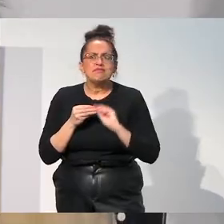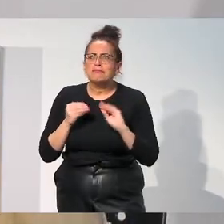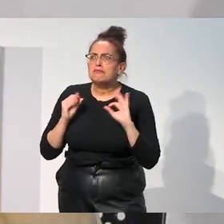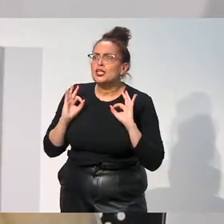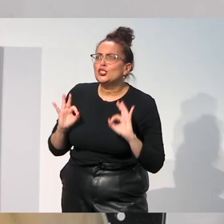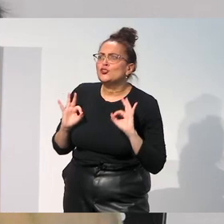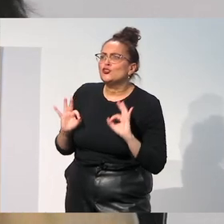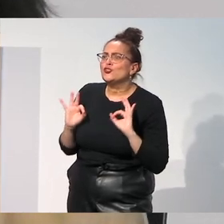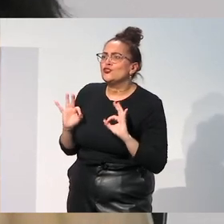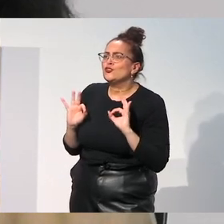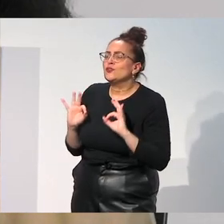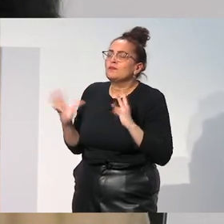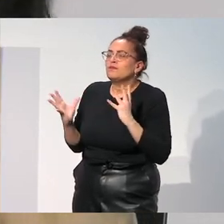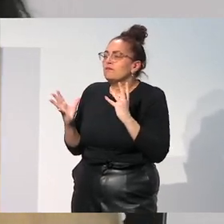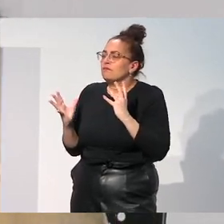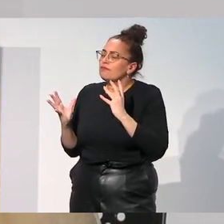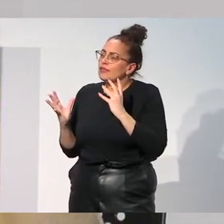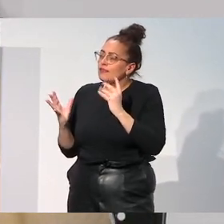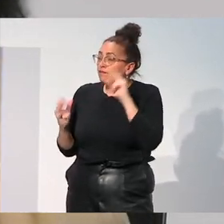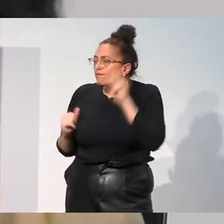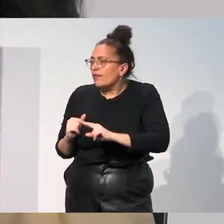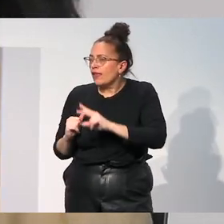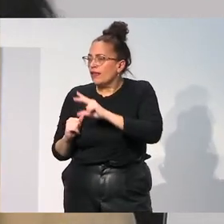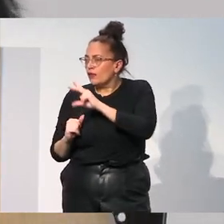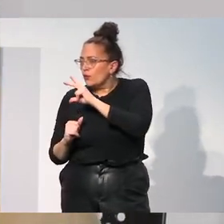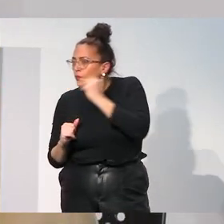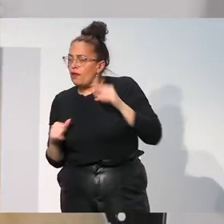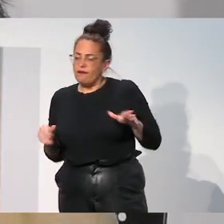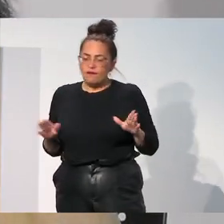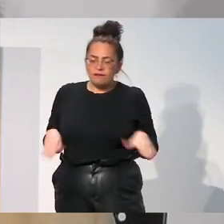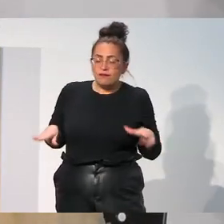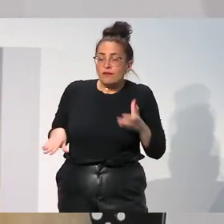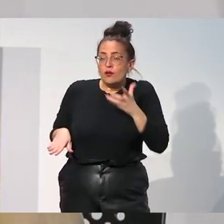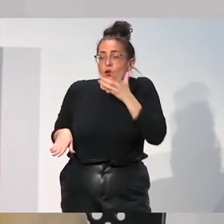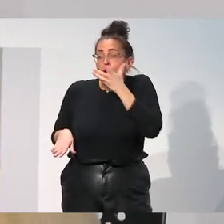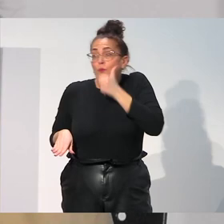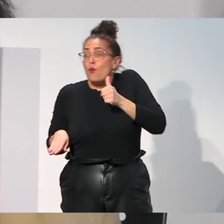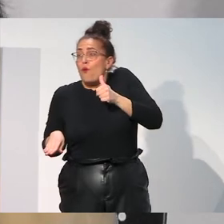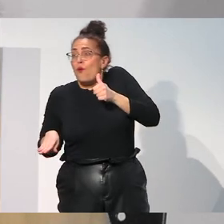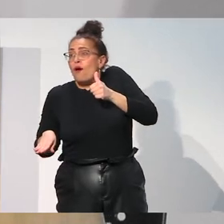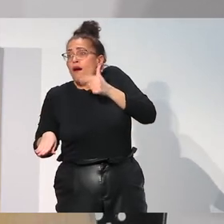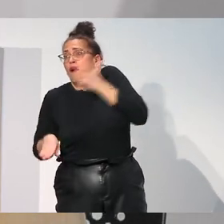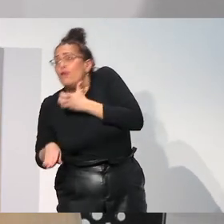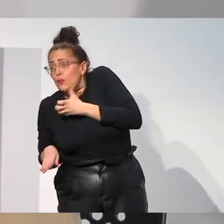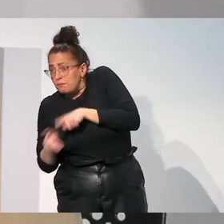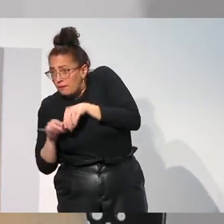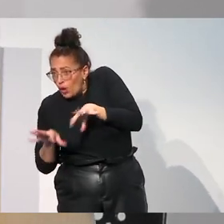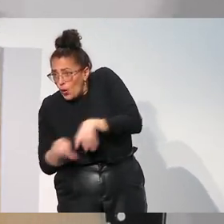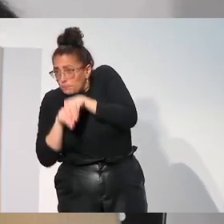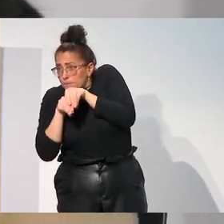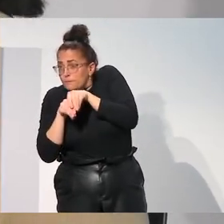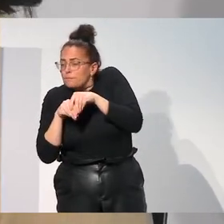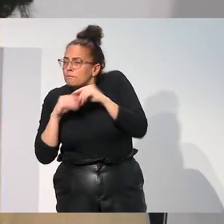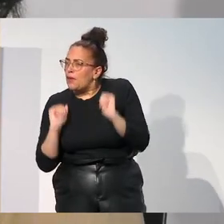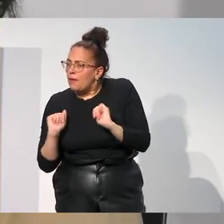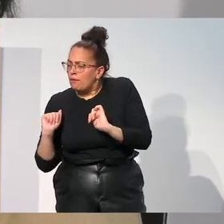belle amitié, parce que c'est d'une beauté absolue. Je parlais de beauté tragique tout à l'heure, mais c'est une vraiment belle histoire d'amitié amoureuse entre